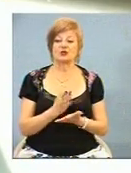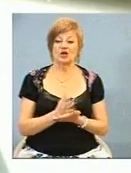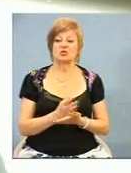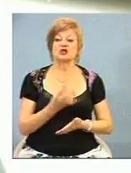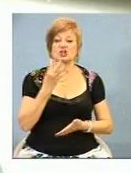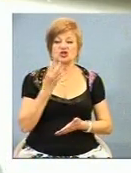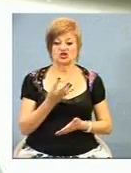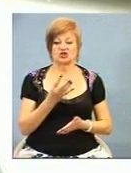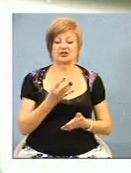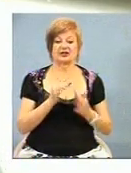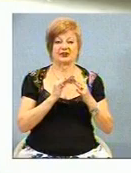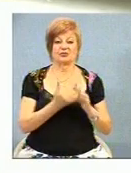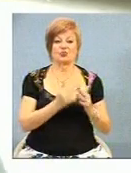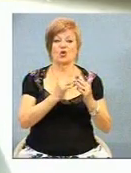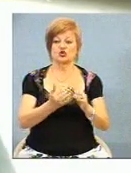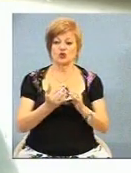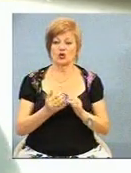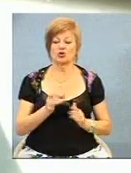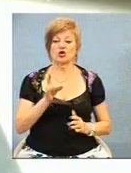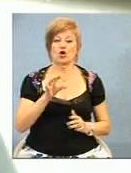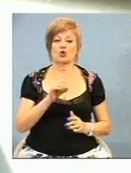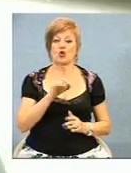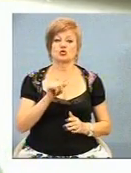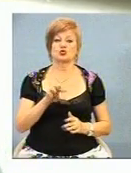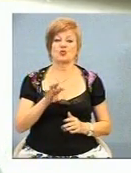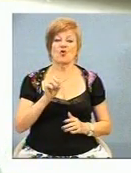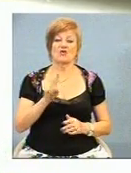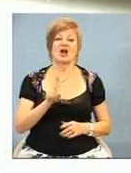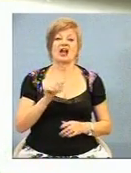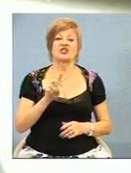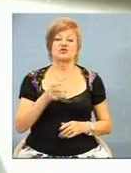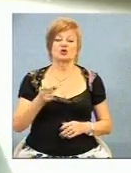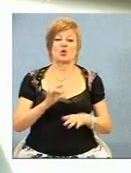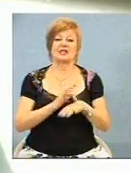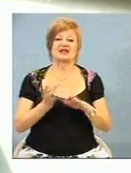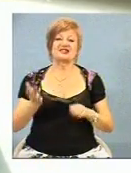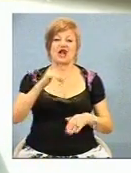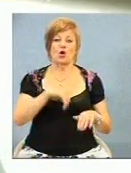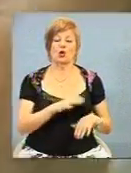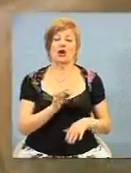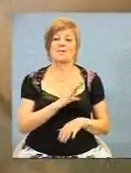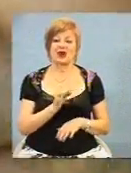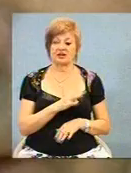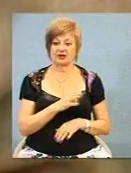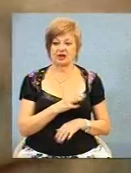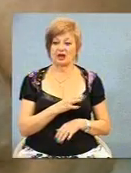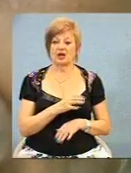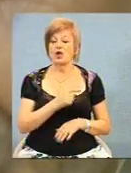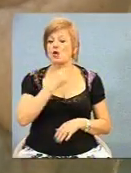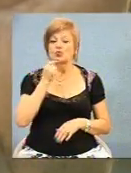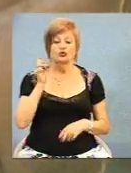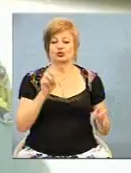4 такі населені пункти. Це село Розумівка, Канівське, Лисогора. Біленька. Велика